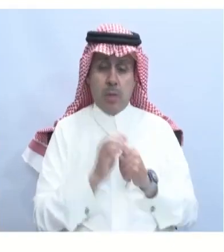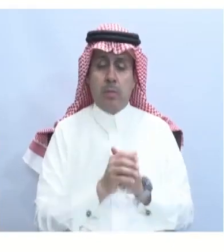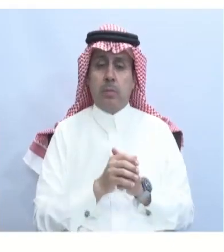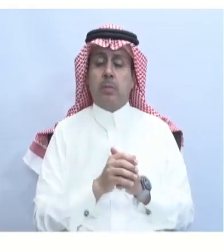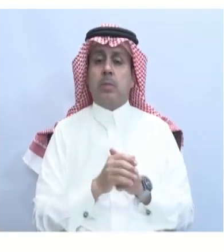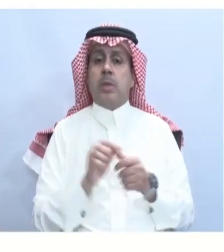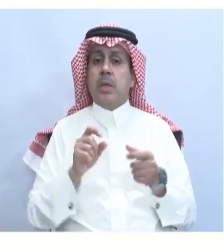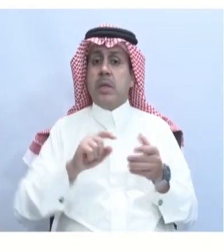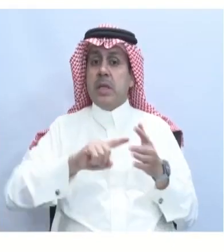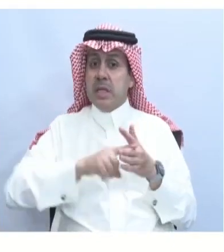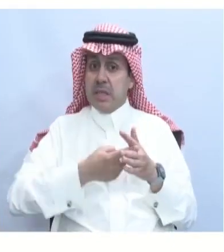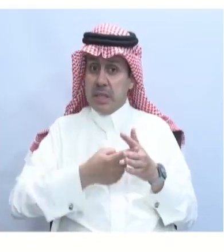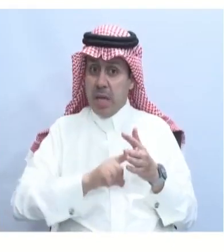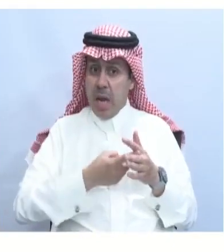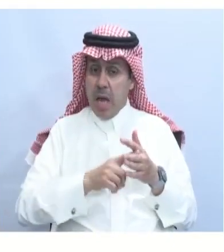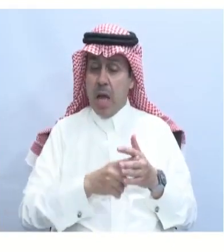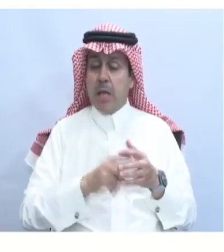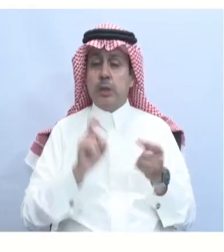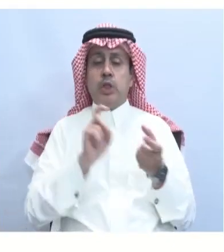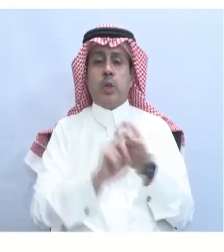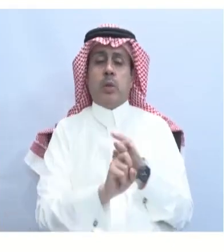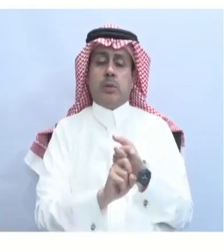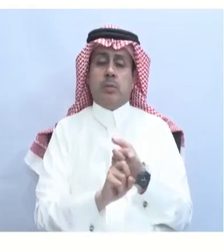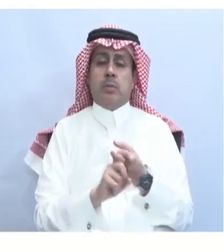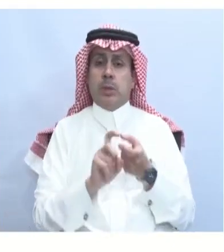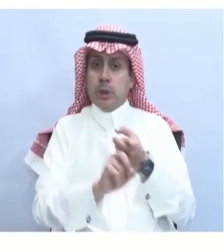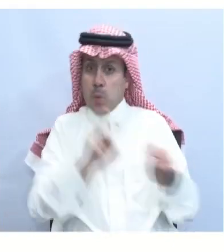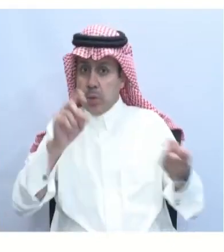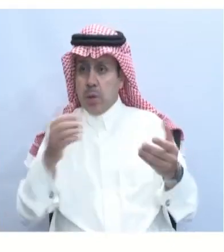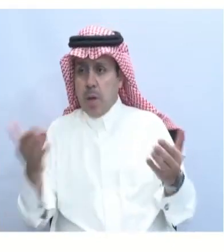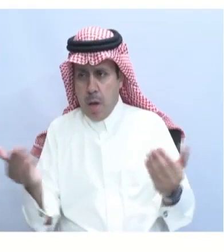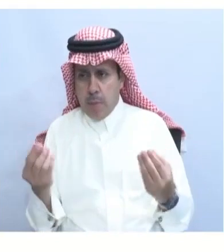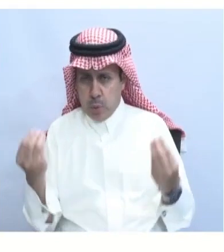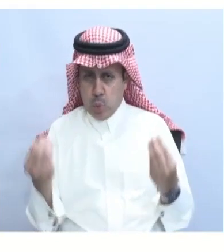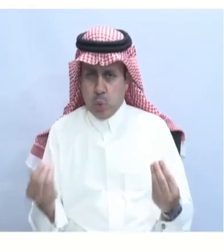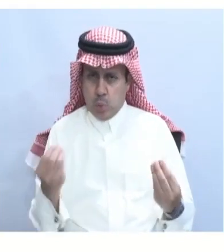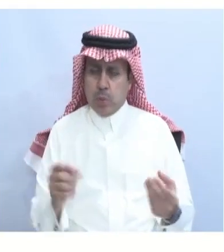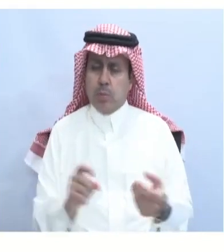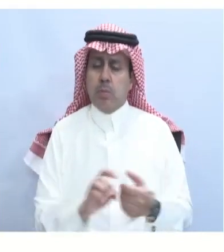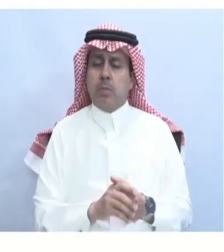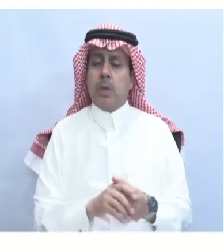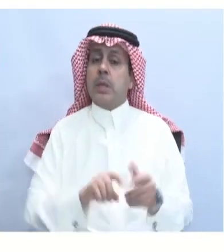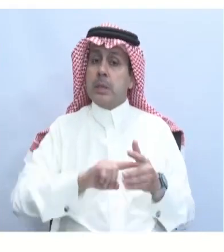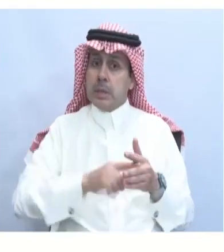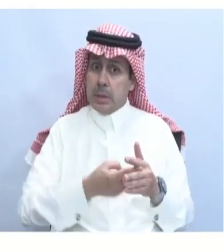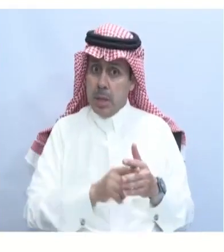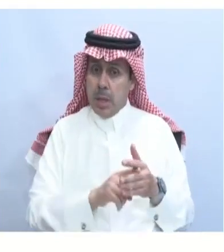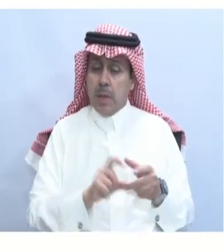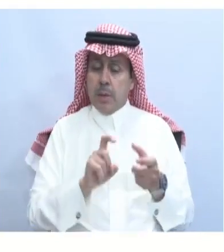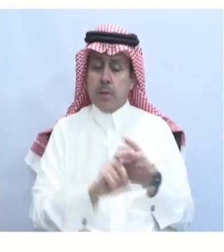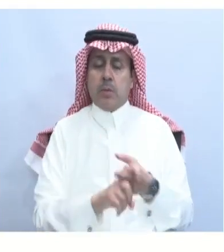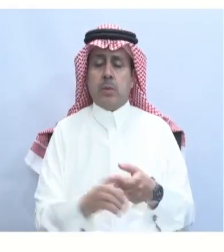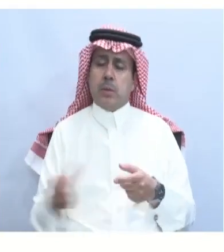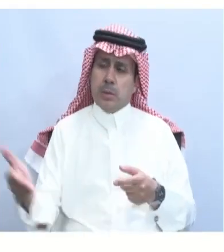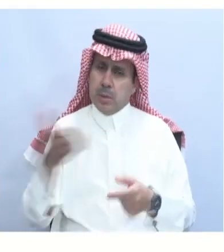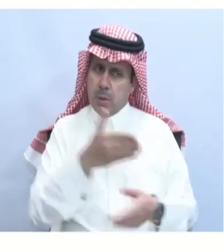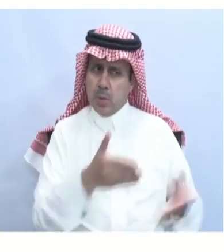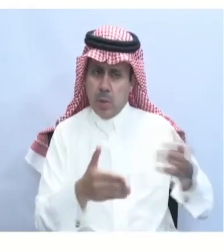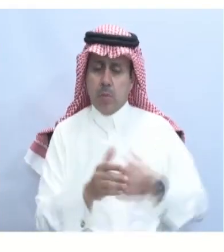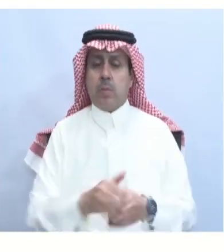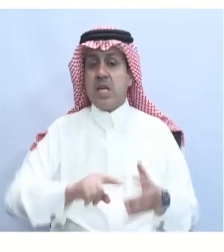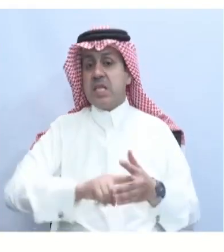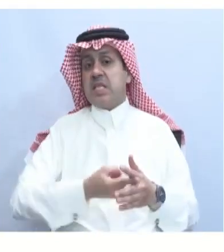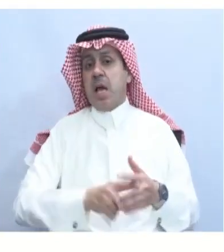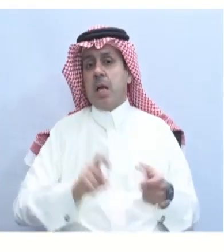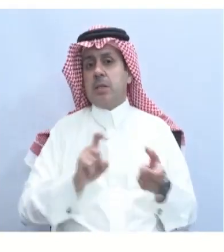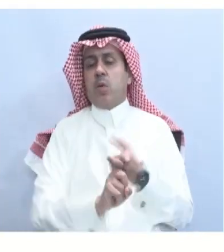للاصلاح بين الزوجين اذا كان الزواج الطلاق رجعيا اذا كان الزواج الطلاق رجعيا او